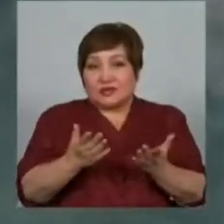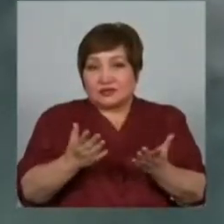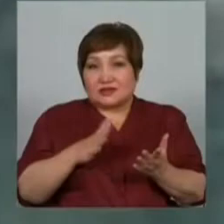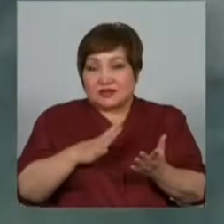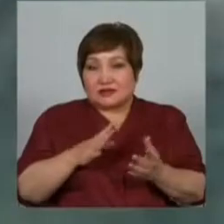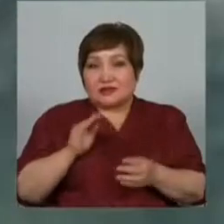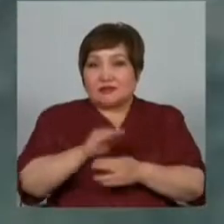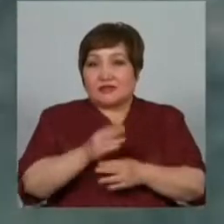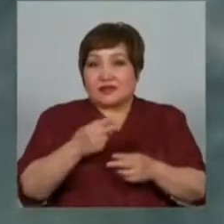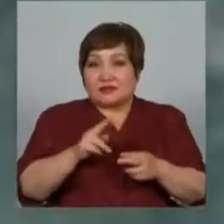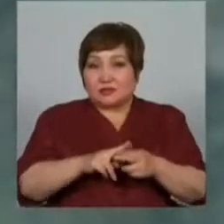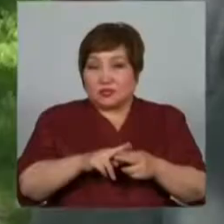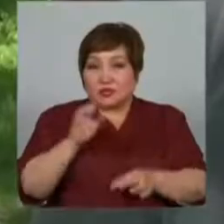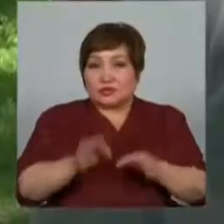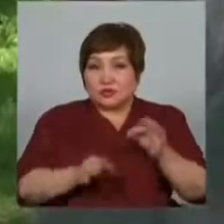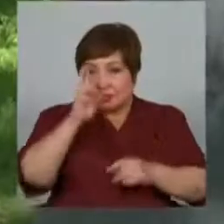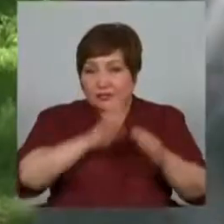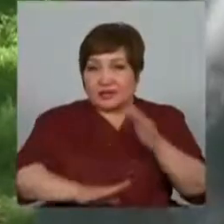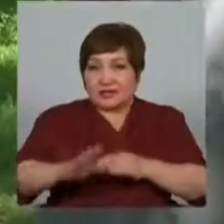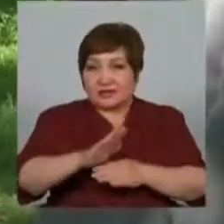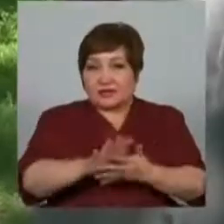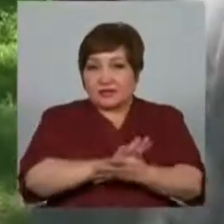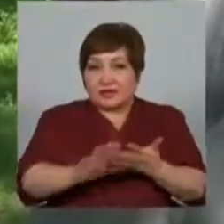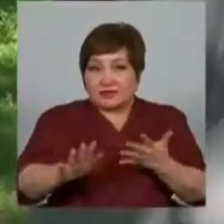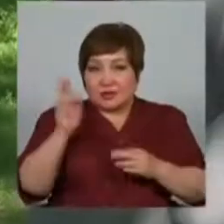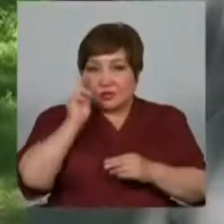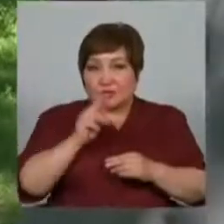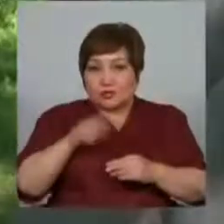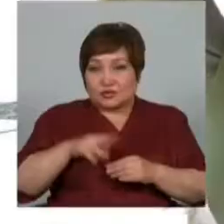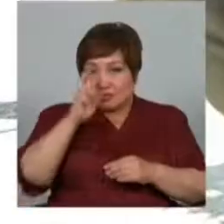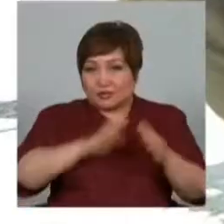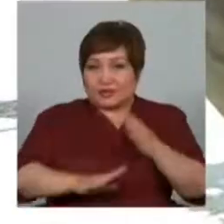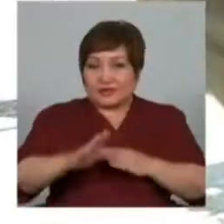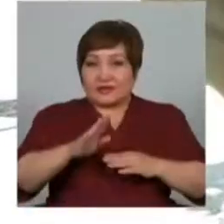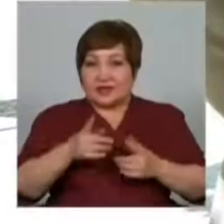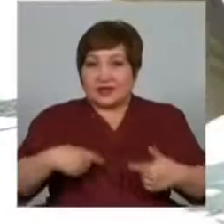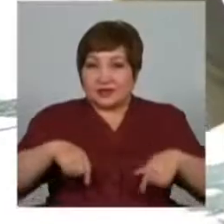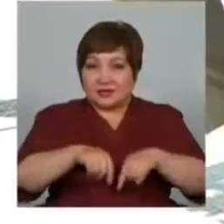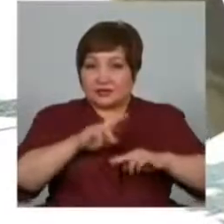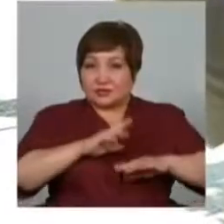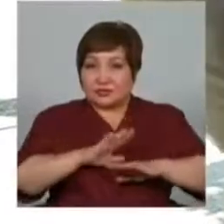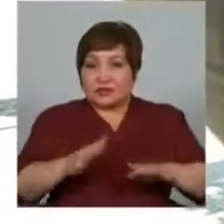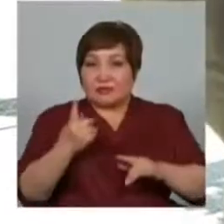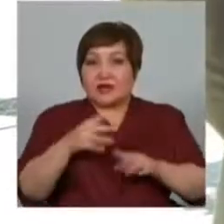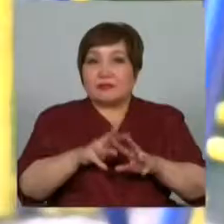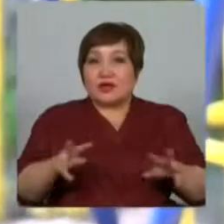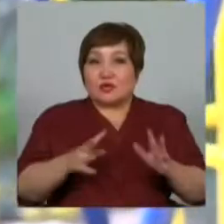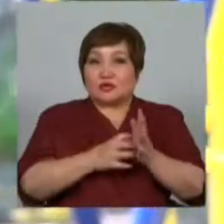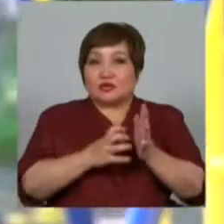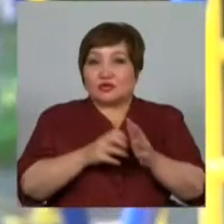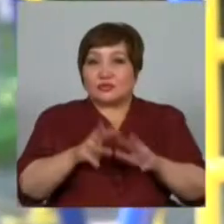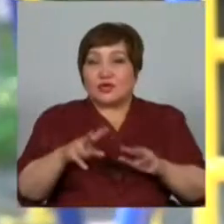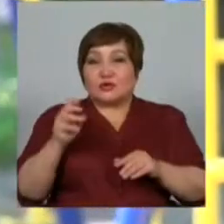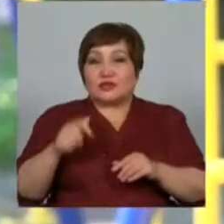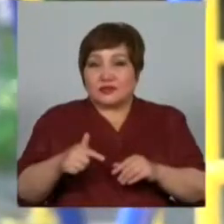болғандай, сот оған мемлекеттік грантта оқып, кейіннен мемлекеттік мекемеде жұмыс істемегені үшін 1 миллион 900 мың теңгедей айыппұл салған. Бірақ